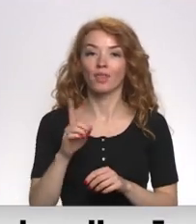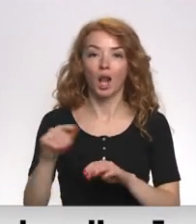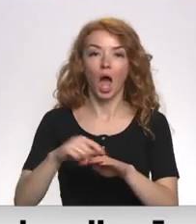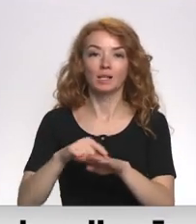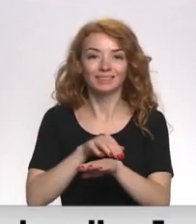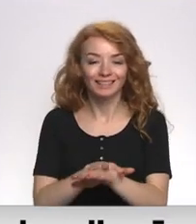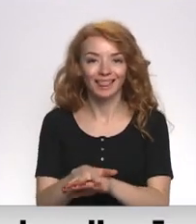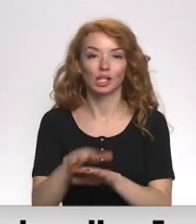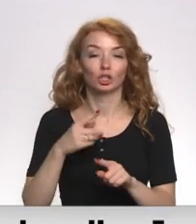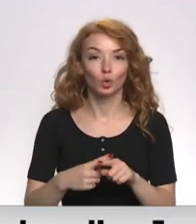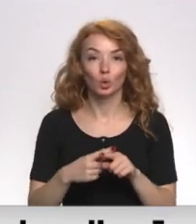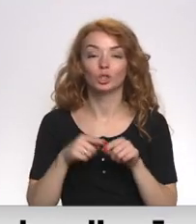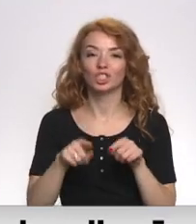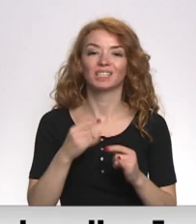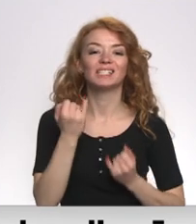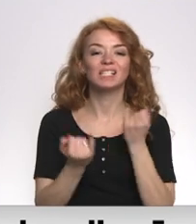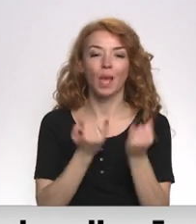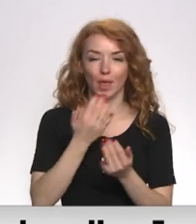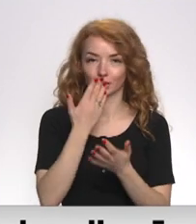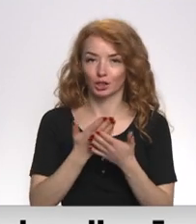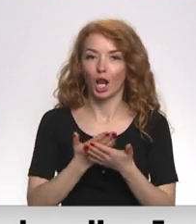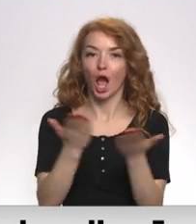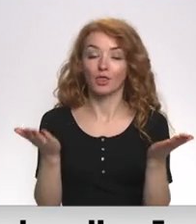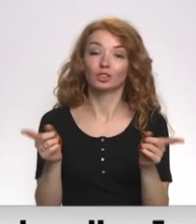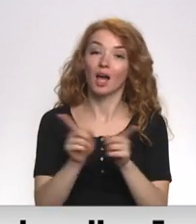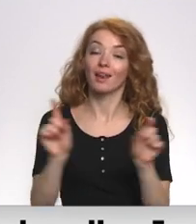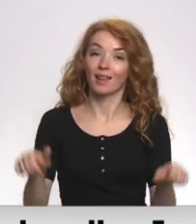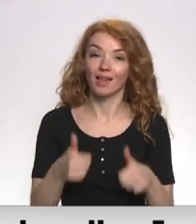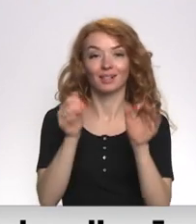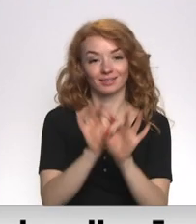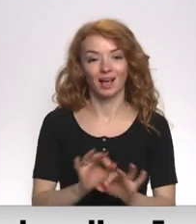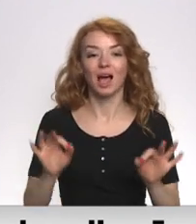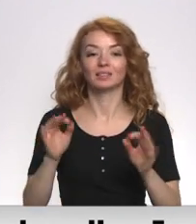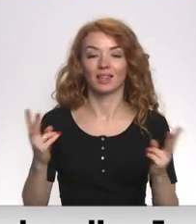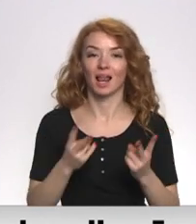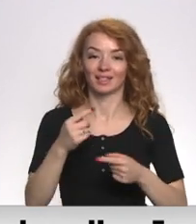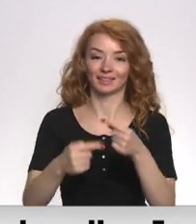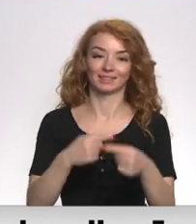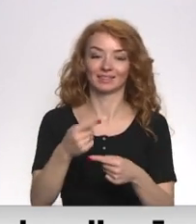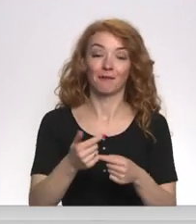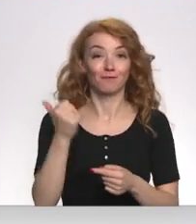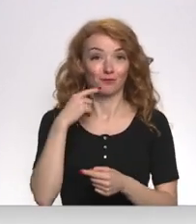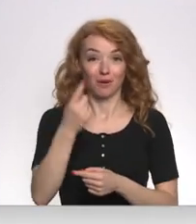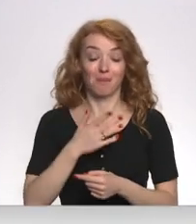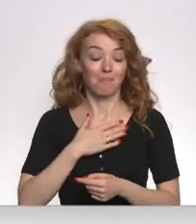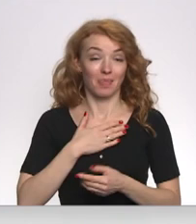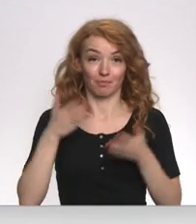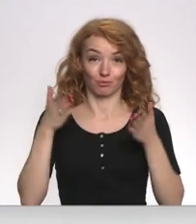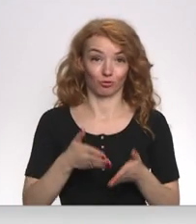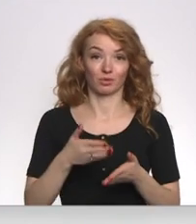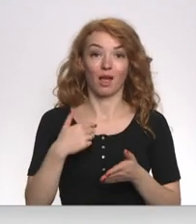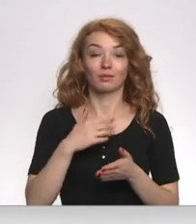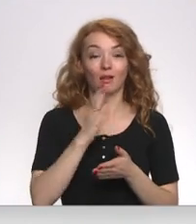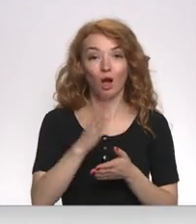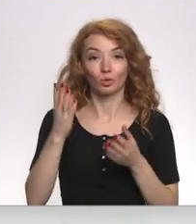autors atzīst, ka šī ir cieņas izrādīšana un reizē skaista tradīcija. Tā ir visa mana dzīve. Nu, man katru dienu paiet